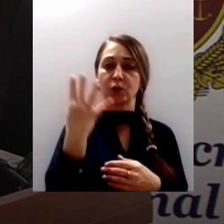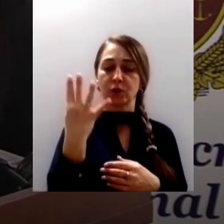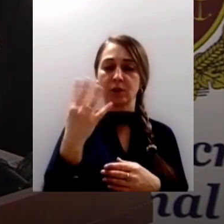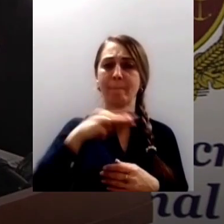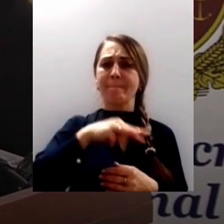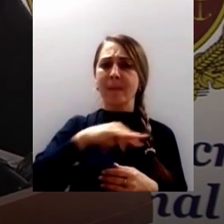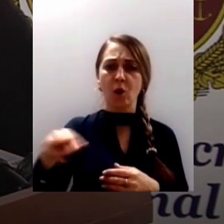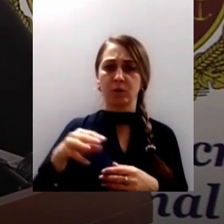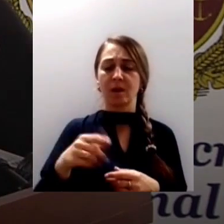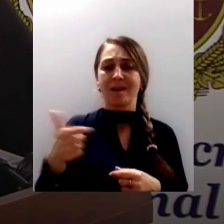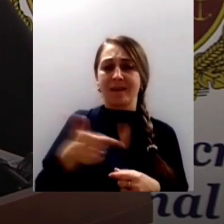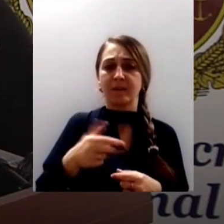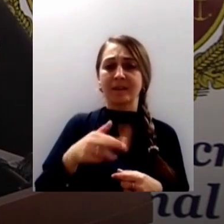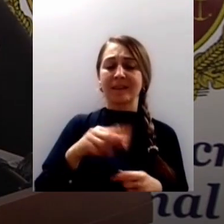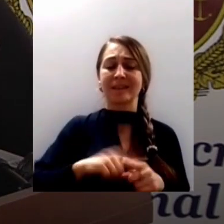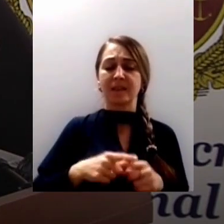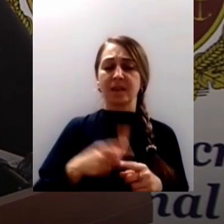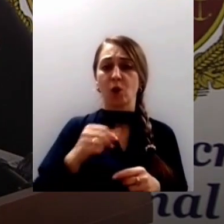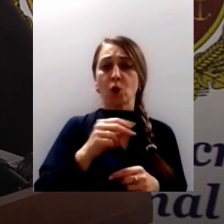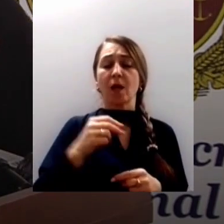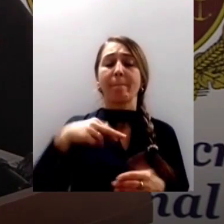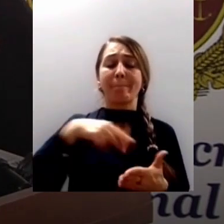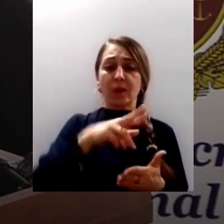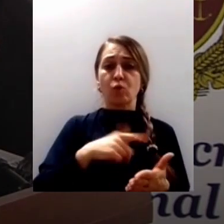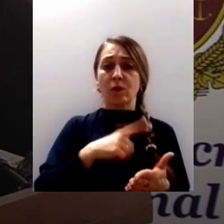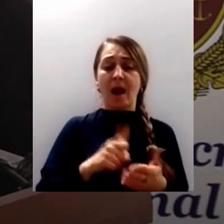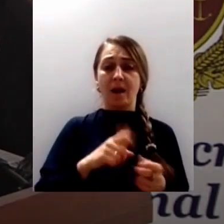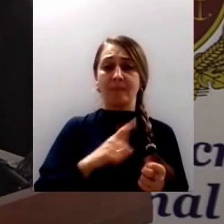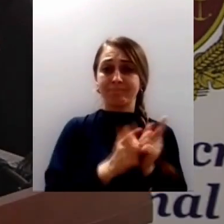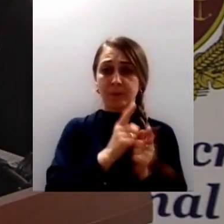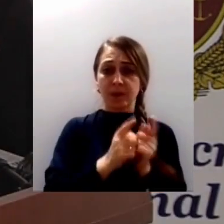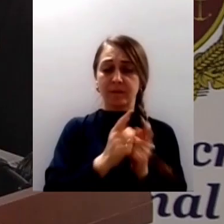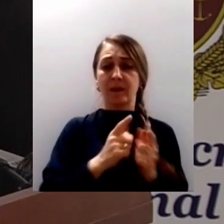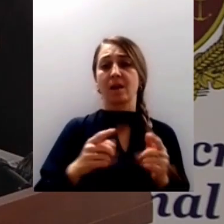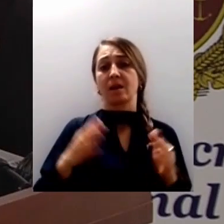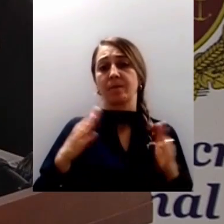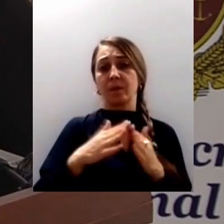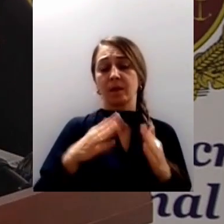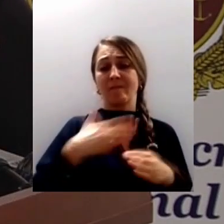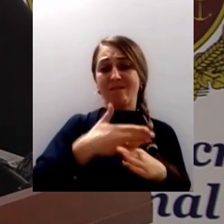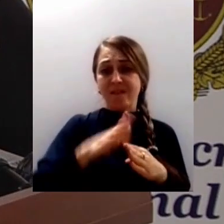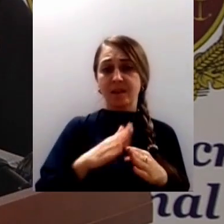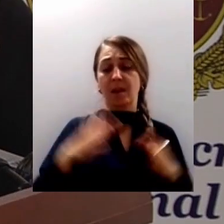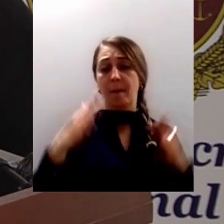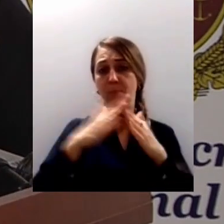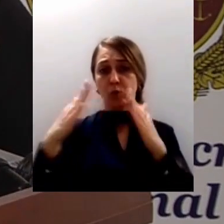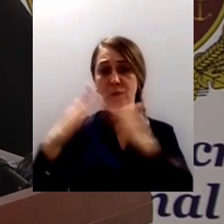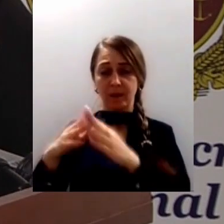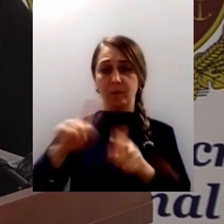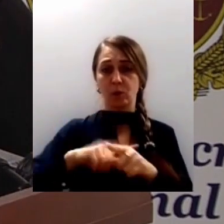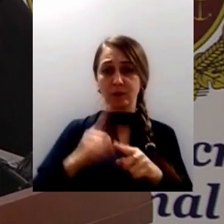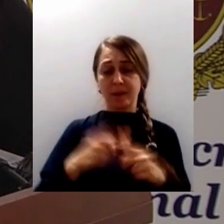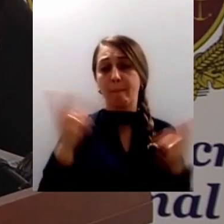на переоблаштування та приведення у належний стан виділених приміщень під ті потреби, які